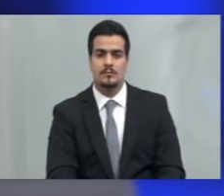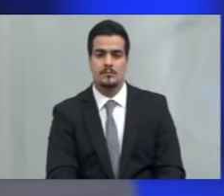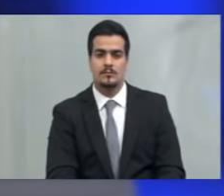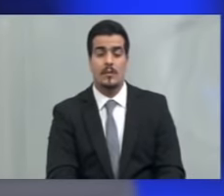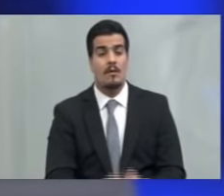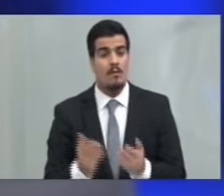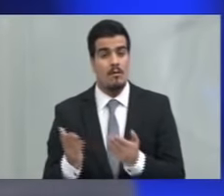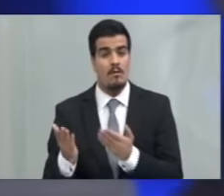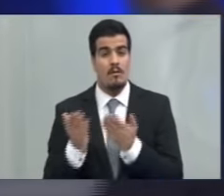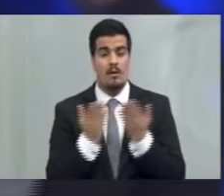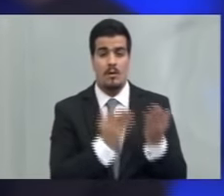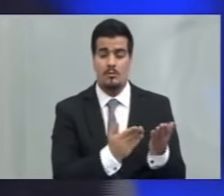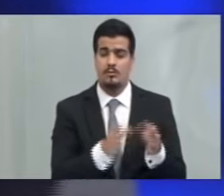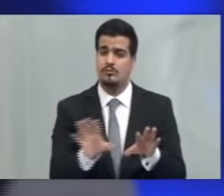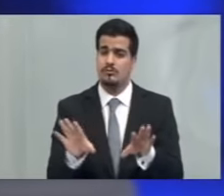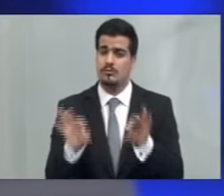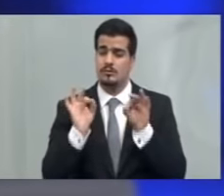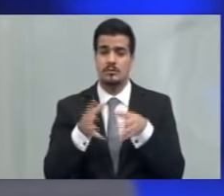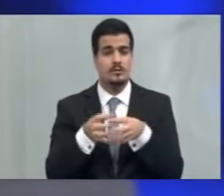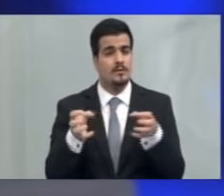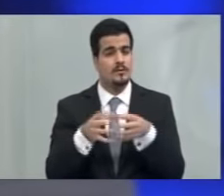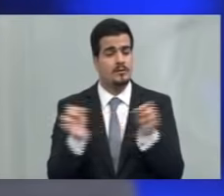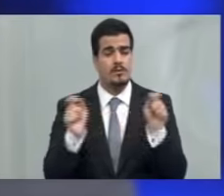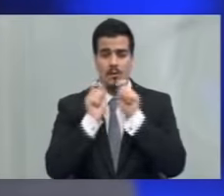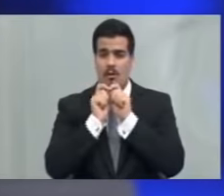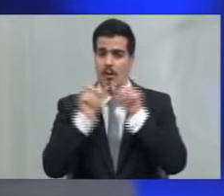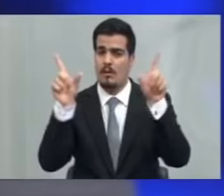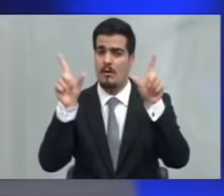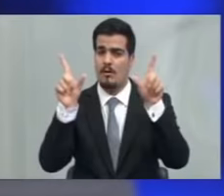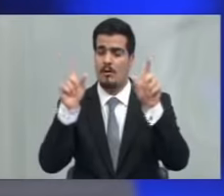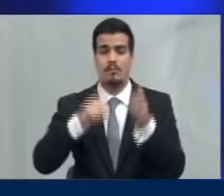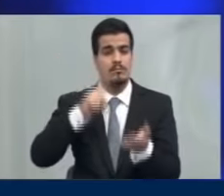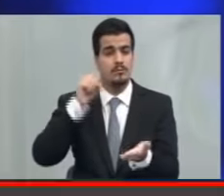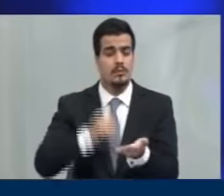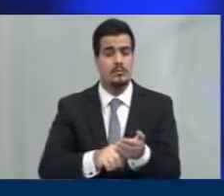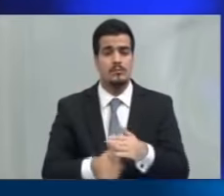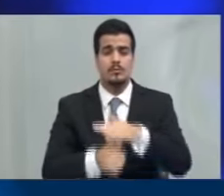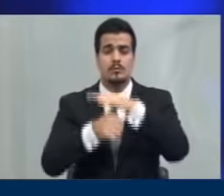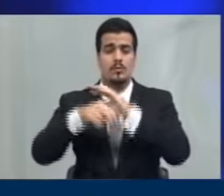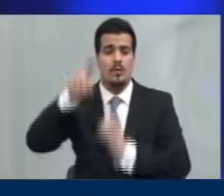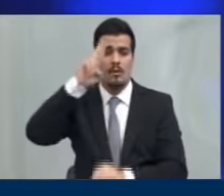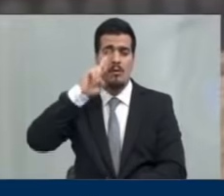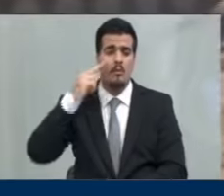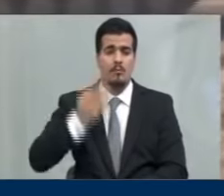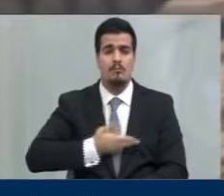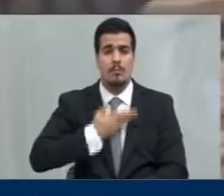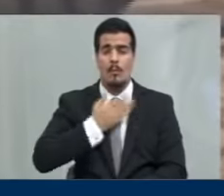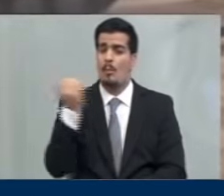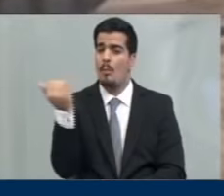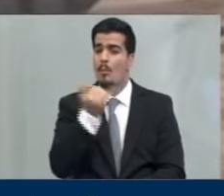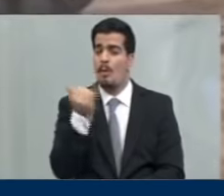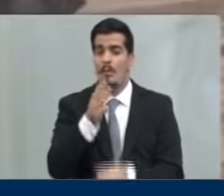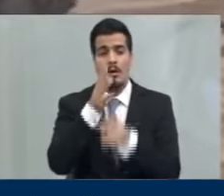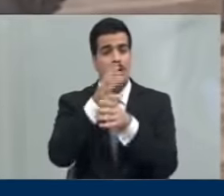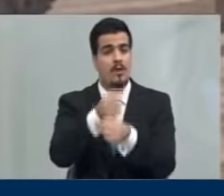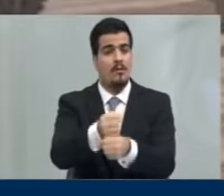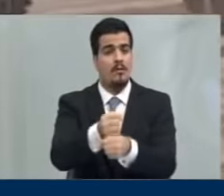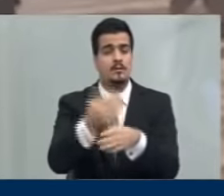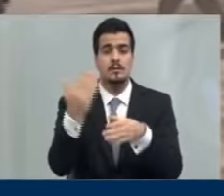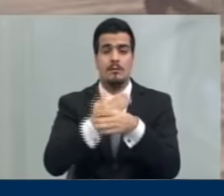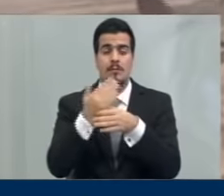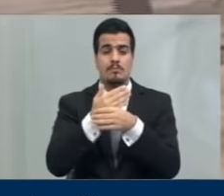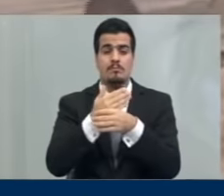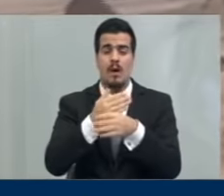أهلا بكم من جديد، هذه تفاصيل النشرة. شدد رئيس الجمهورية برهم صالح على ضرورة الحفاظ على